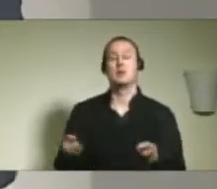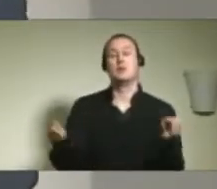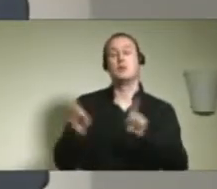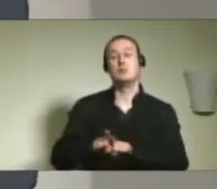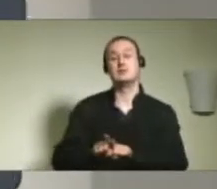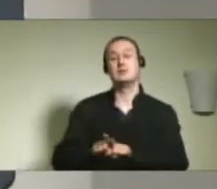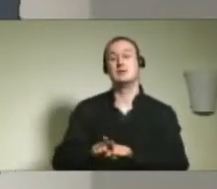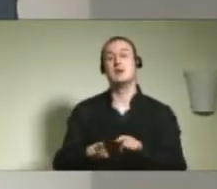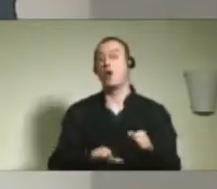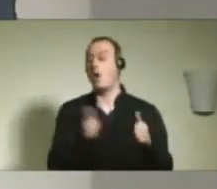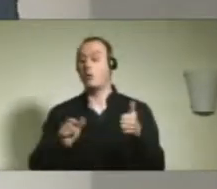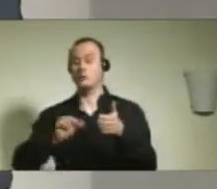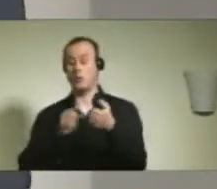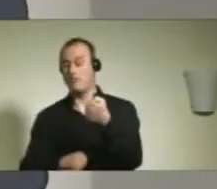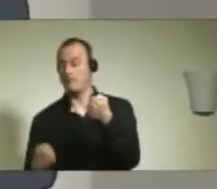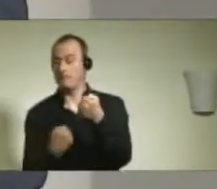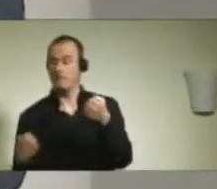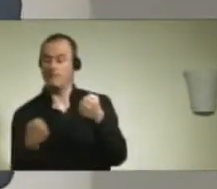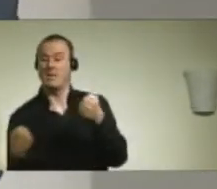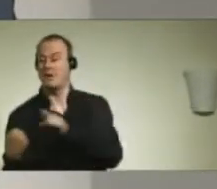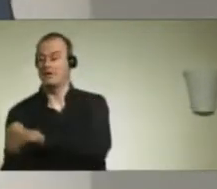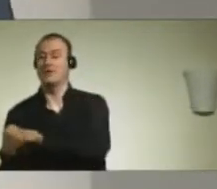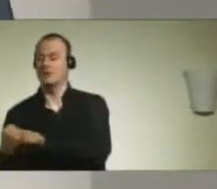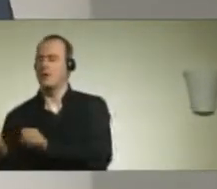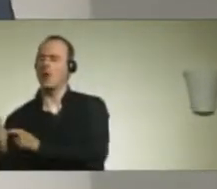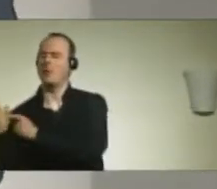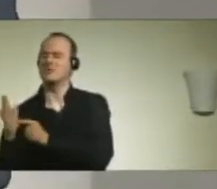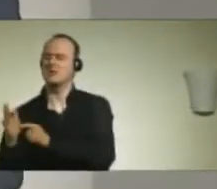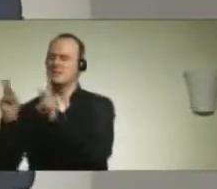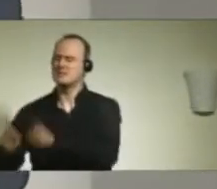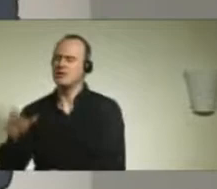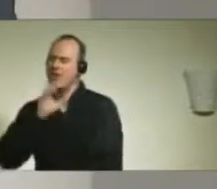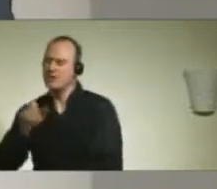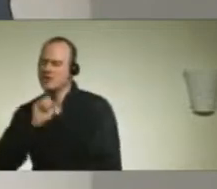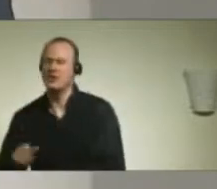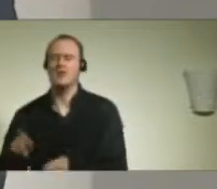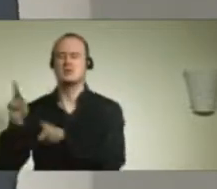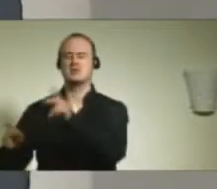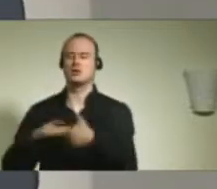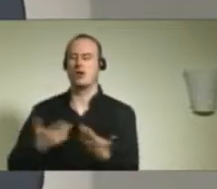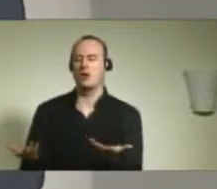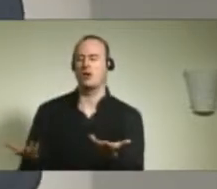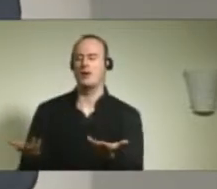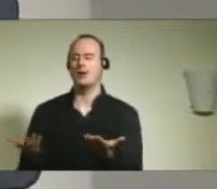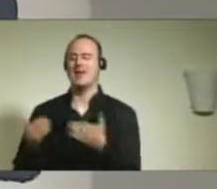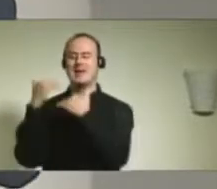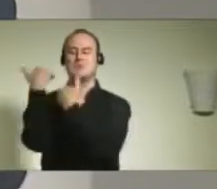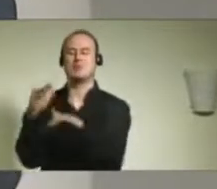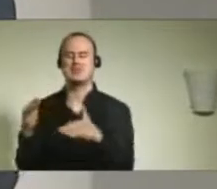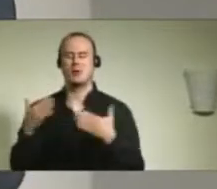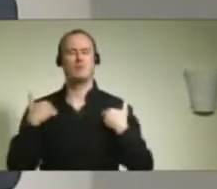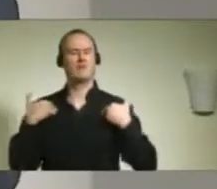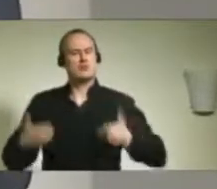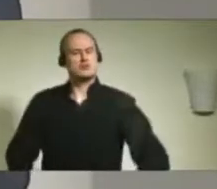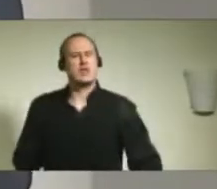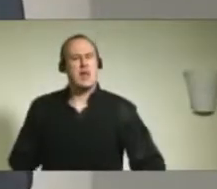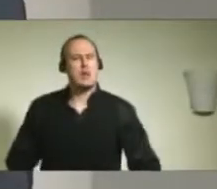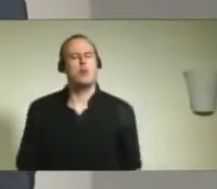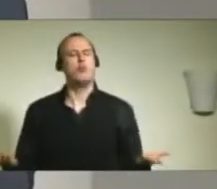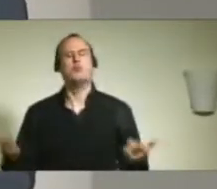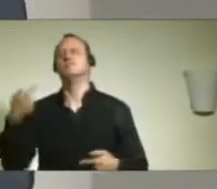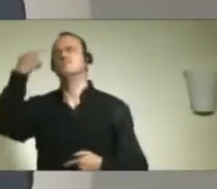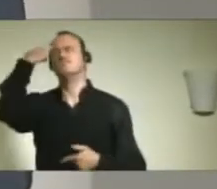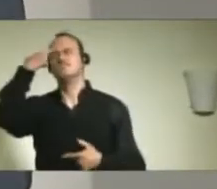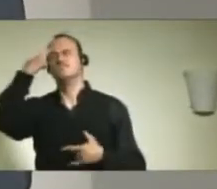qui représentent, par exemple, les groupes, les personnes âgées, les personnes ayant des limitations fonctionnelles et les groupes qui sont